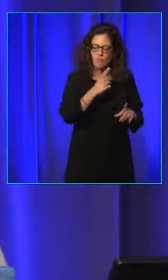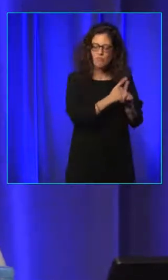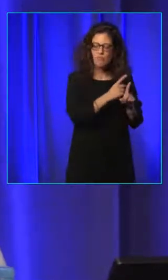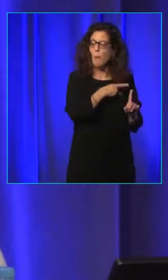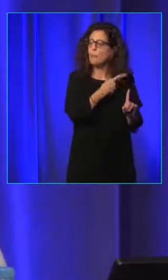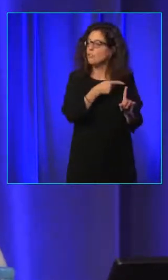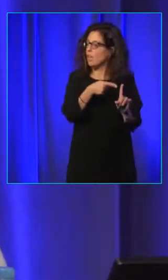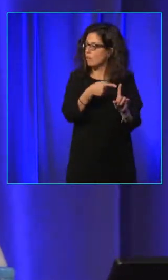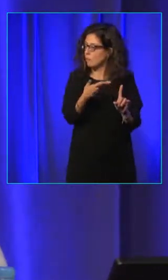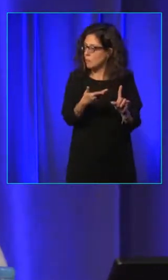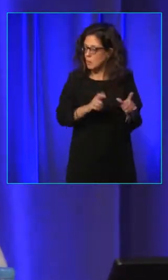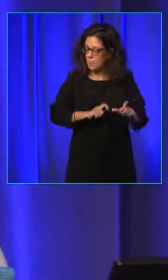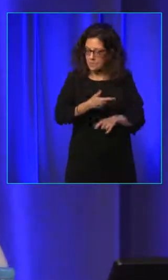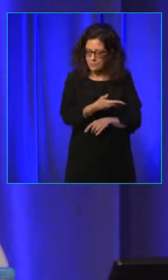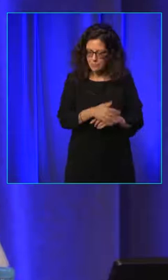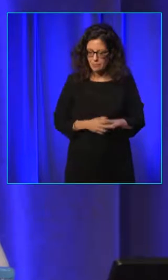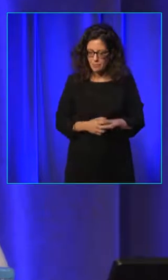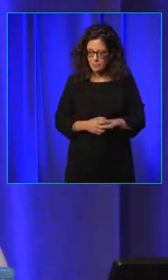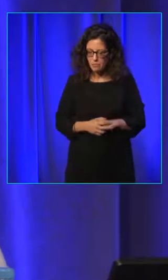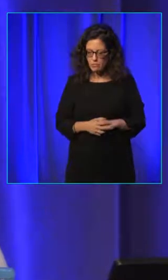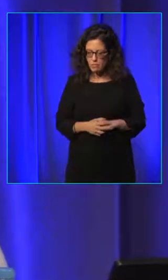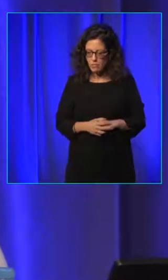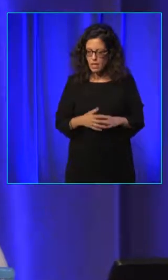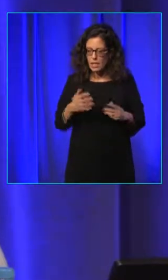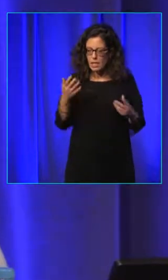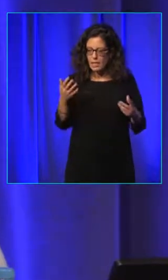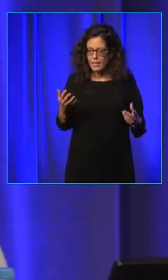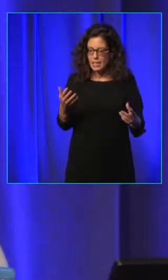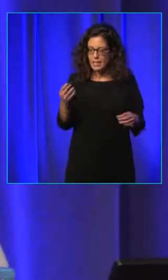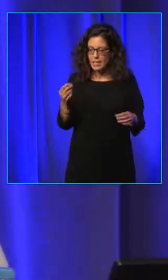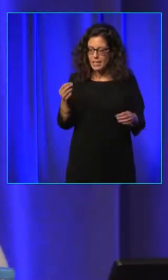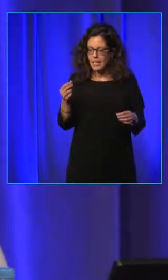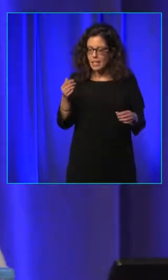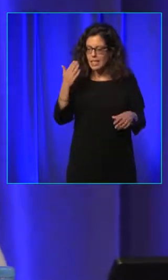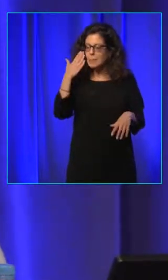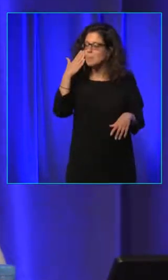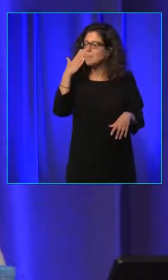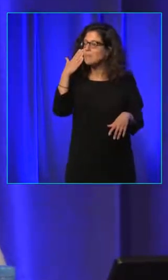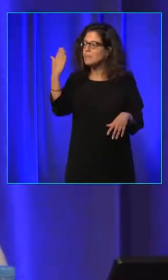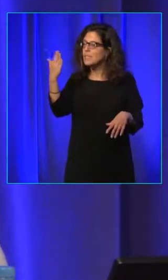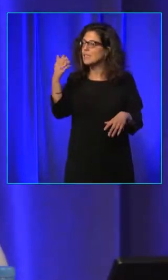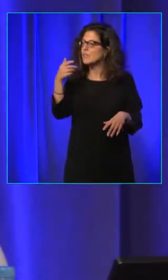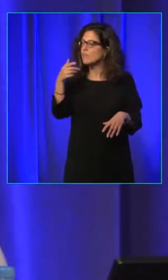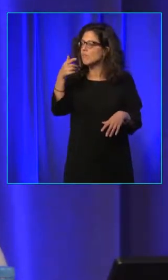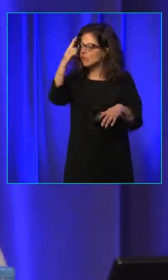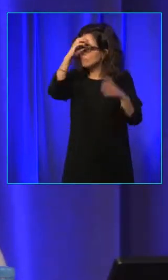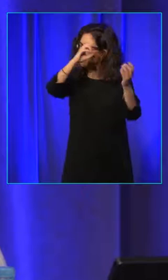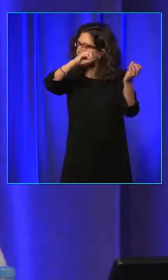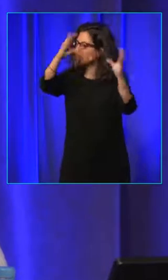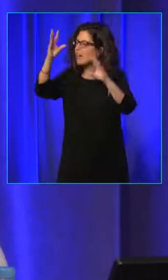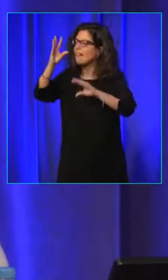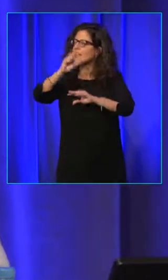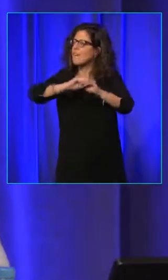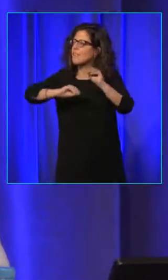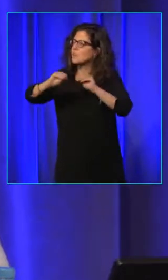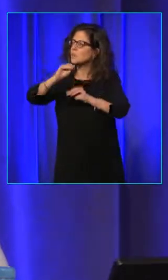on avait essayé de voir, quand on réalisait l'imagerie du processus de guérison, en faisant des